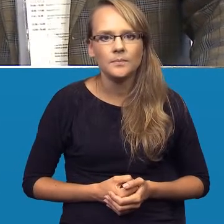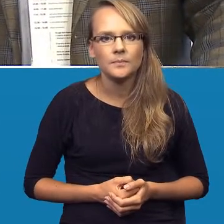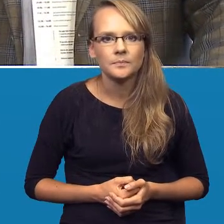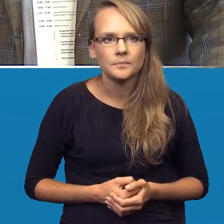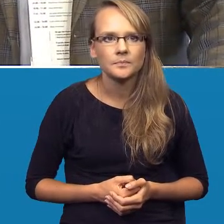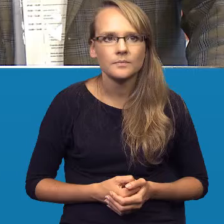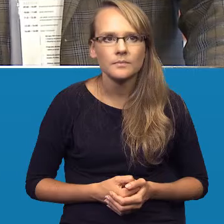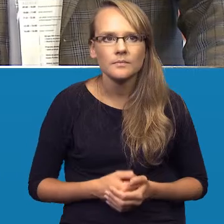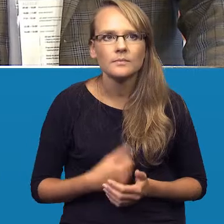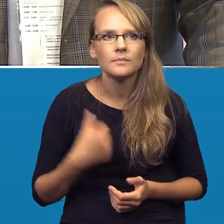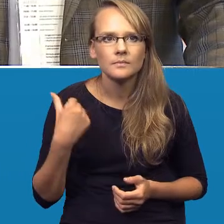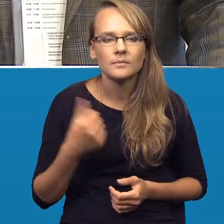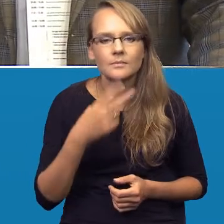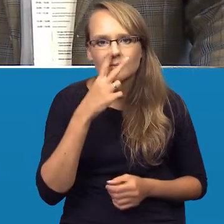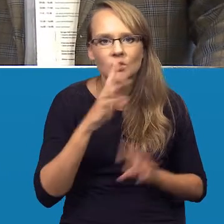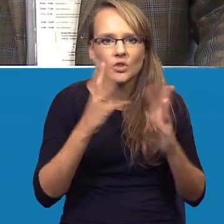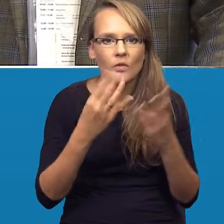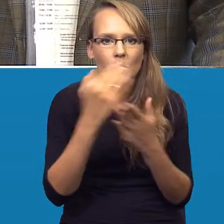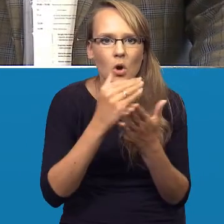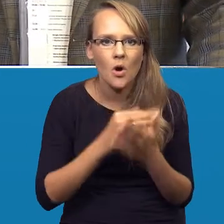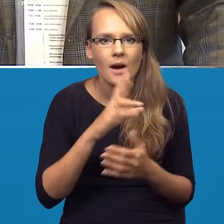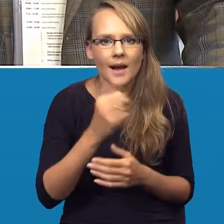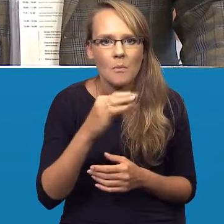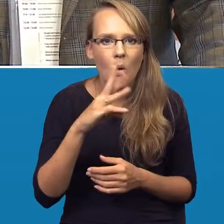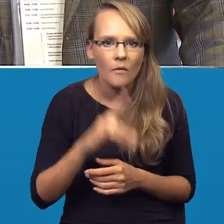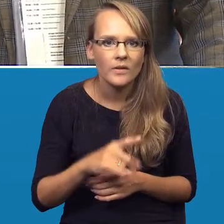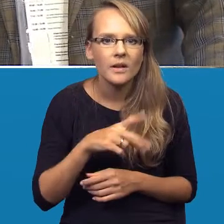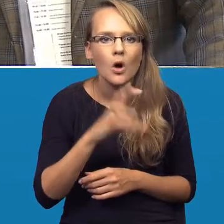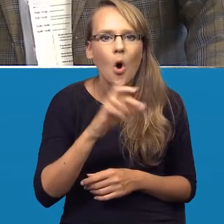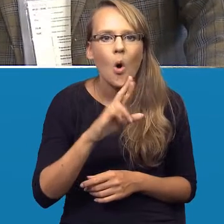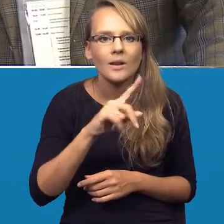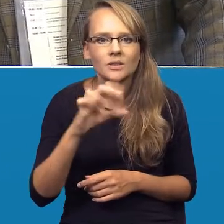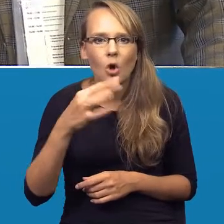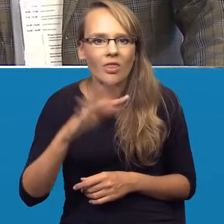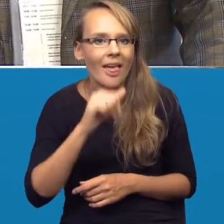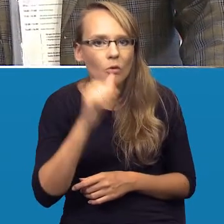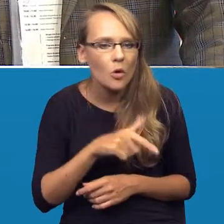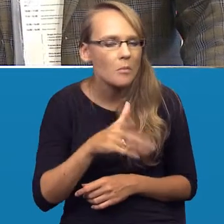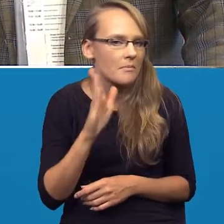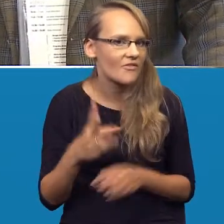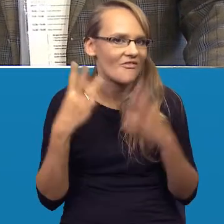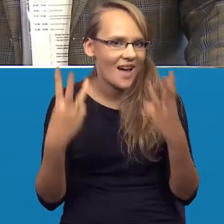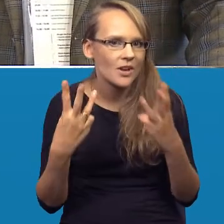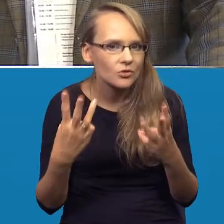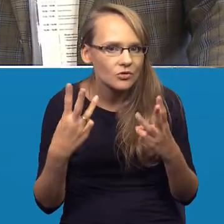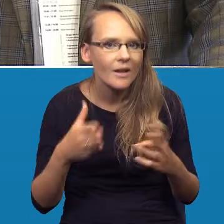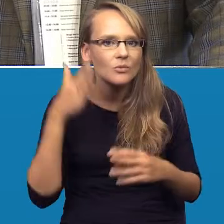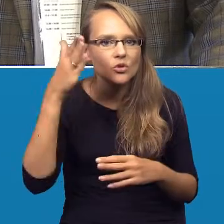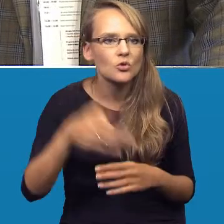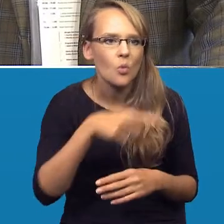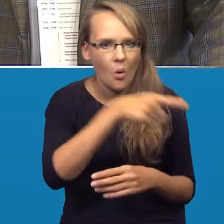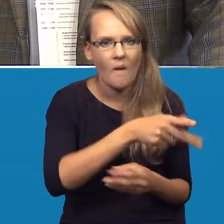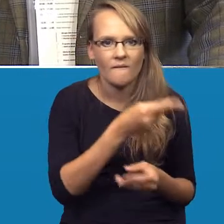chciałbym tutaj podkreślić, ten 9 program ramowy, program Horyzont Europa, będzie bardzo ważnym elementem przyszłego